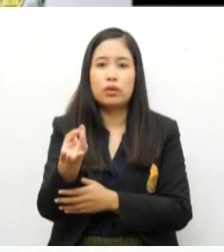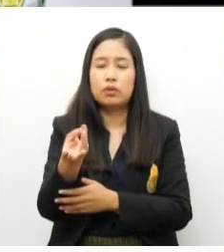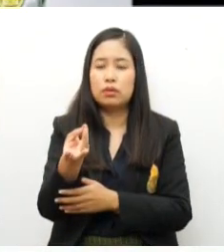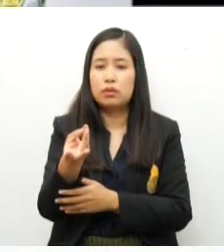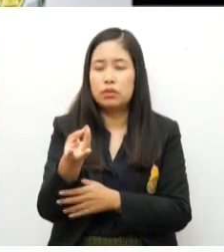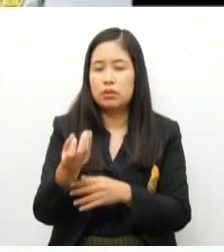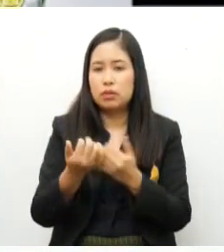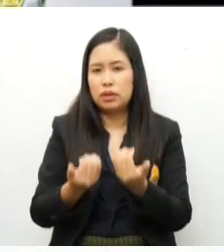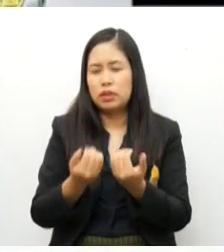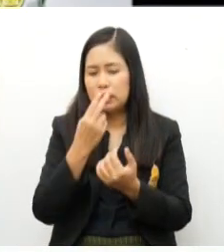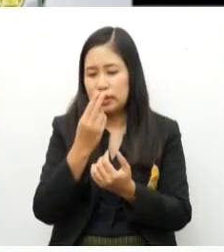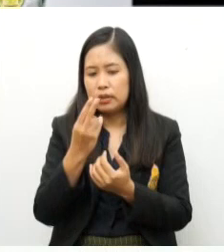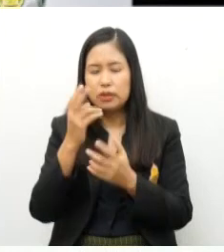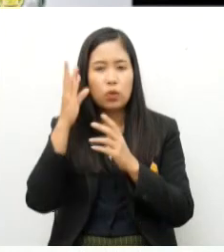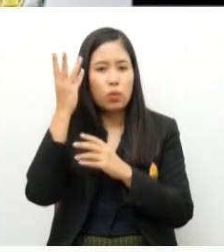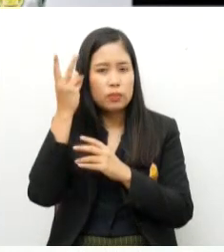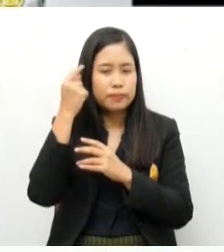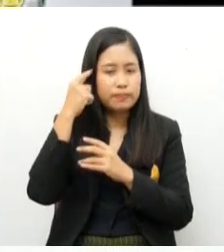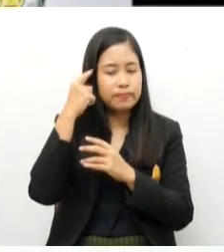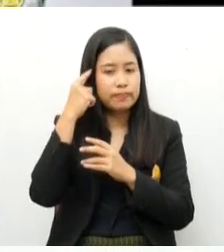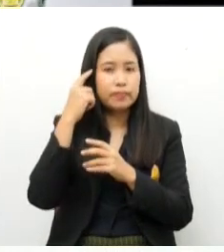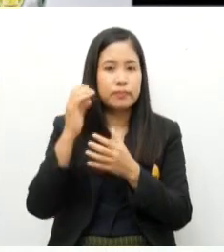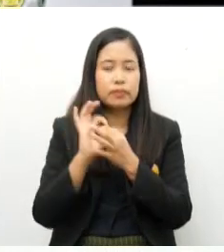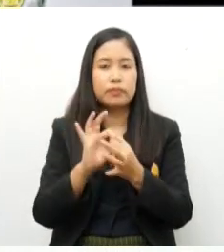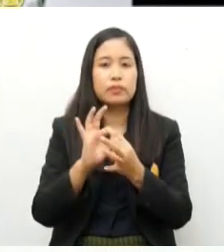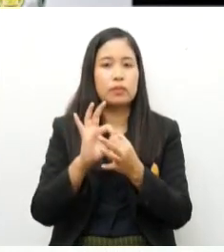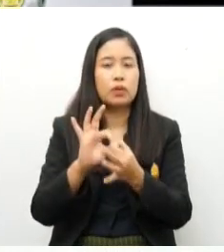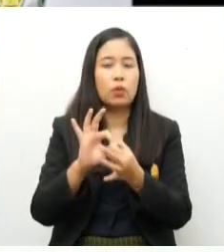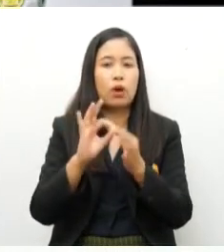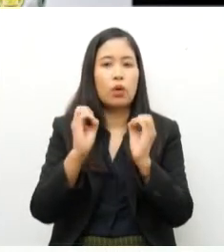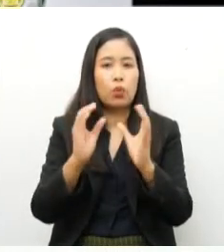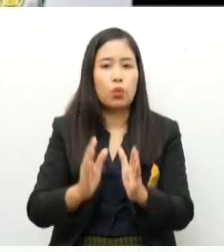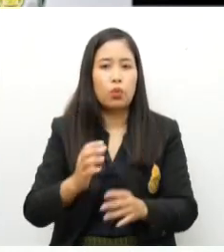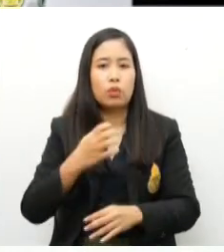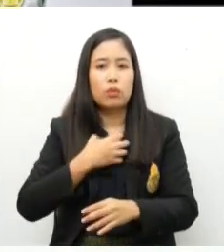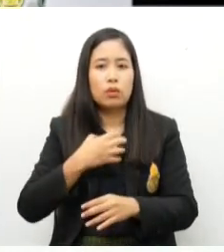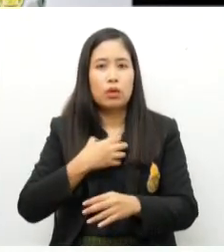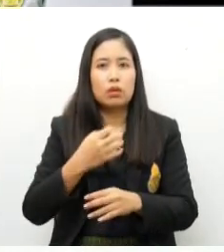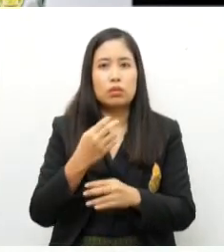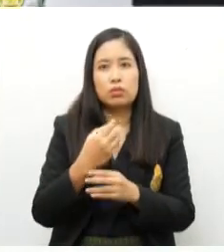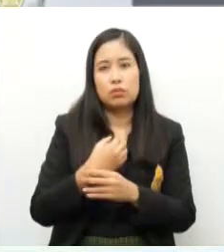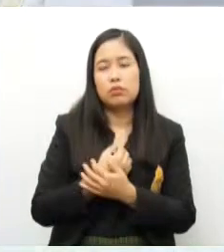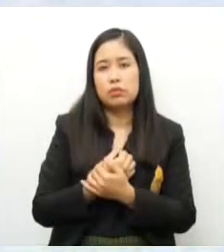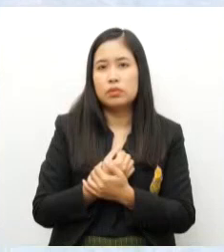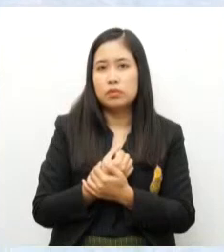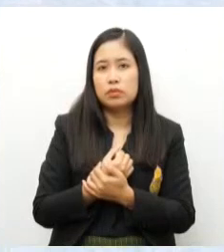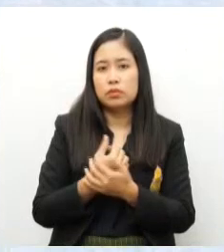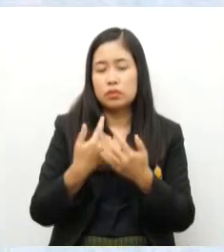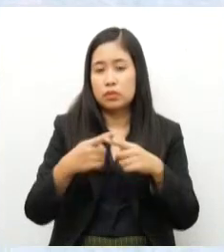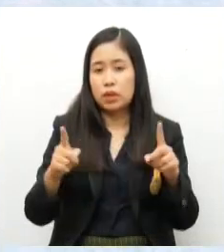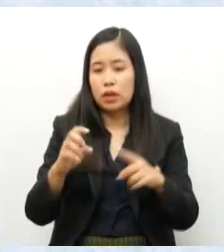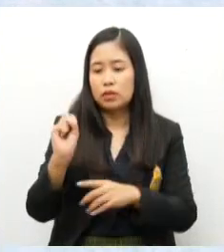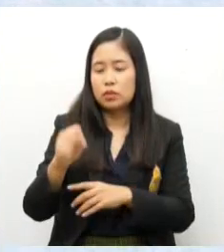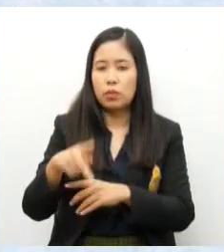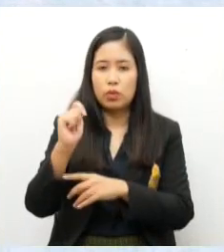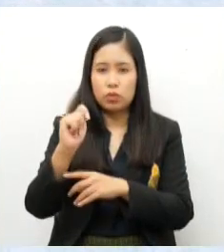งถ้าดูแล้วก็คือได้จำนวนไม่เพียงพอกับการที่คุณครูที่ต้องการ แต่ยังไงก็ตามนะครับทางสปทเอง